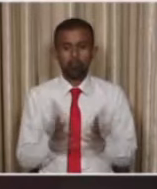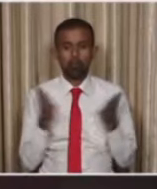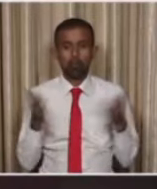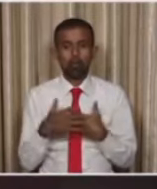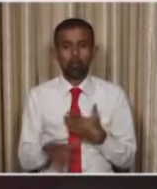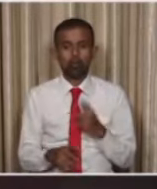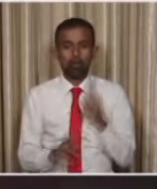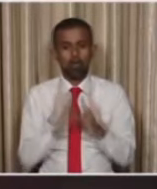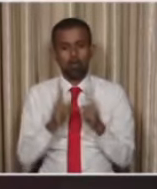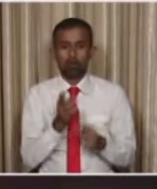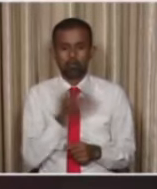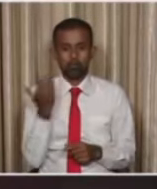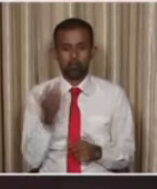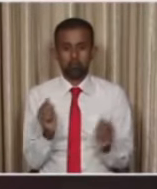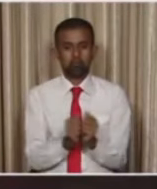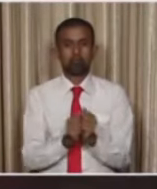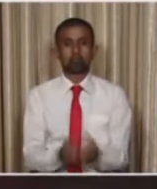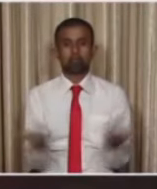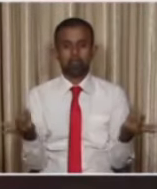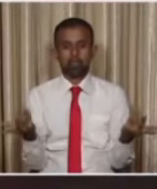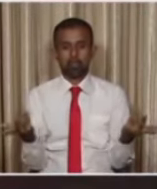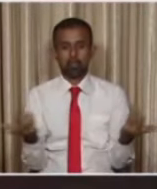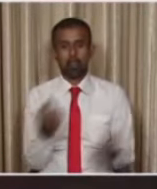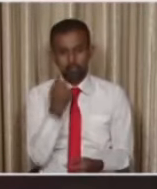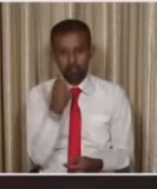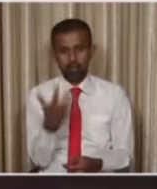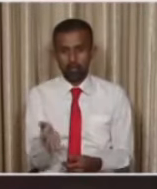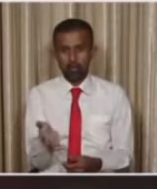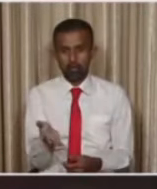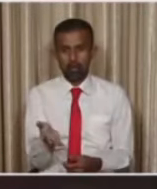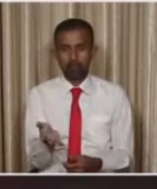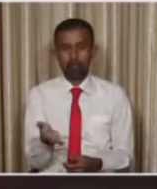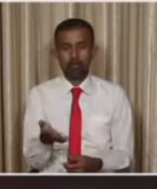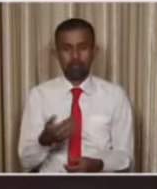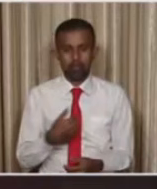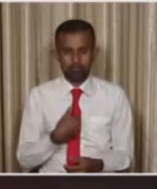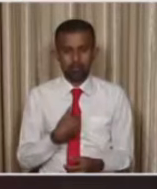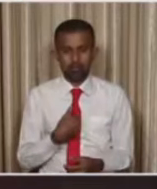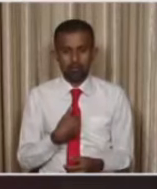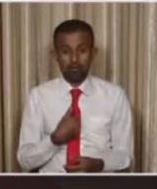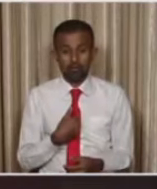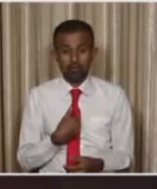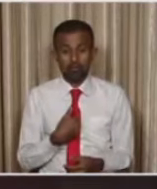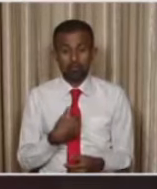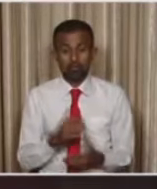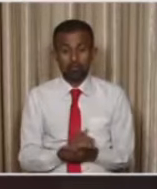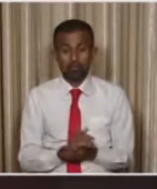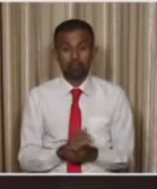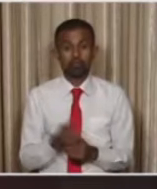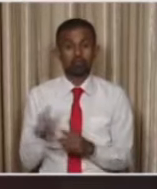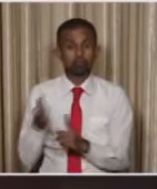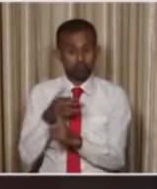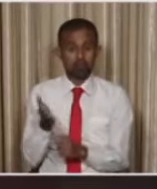නිසා කයිය ගහන්න පුළුවන් වැඩ කරන්න බෑ. දැන් දැක්කනේ මේ මහා අපෙත් ඉන්නවා පිරිසක් අම්බෝ කරේ මුදුනේ තියන් ඉන්න